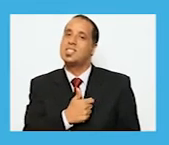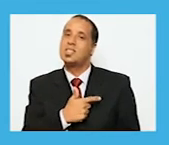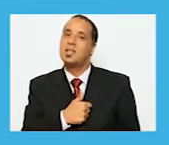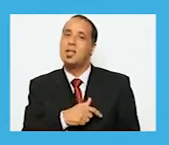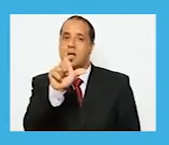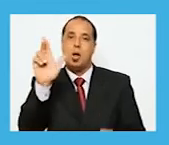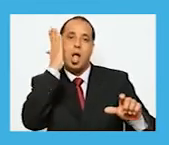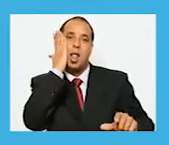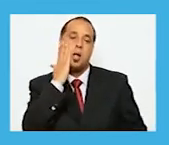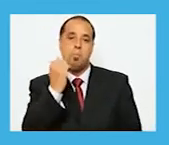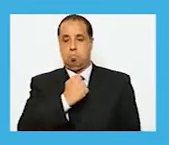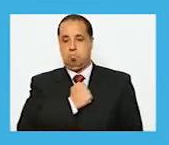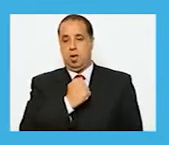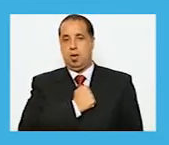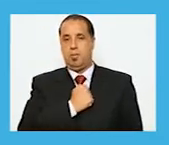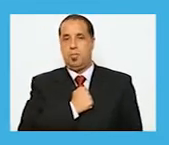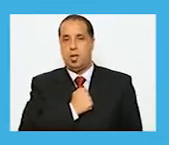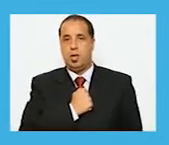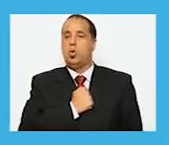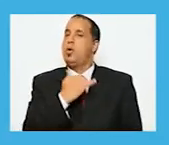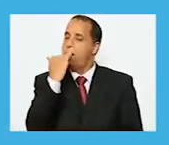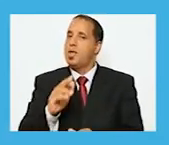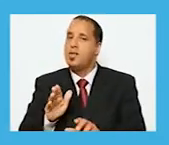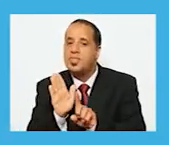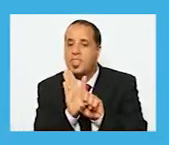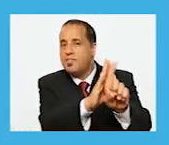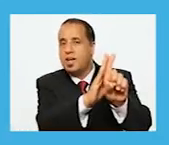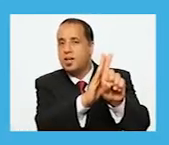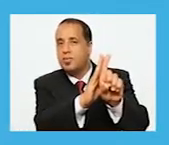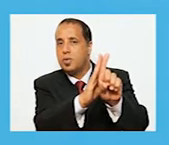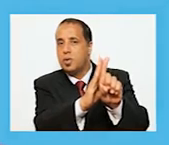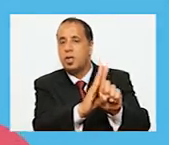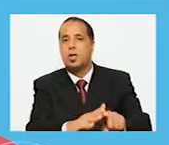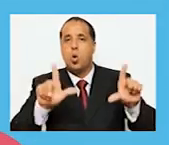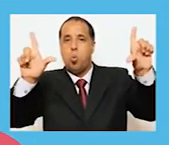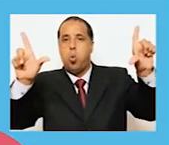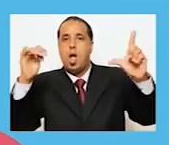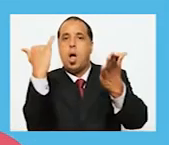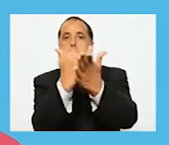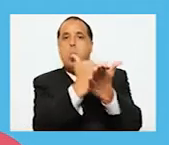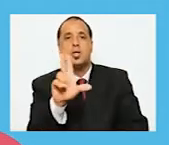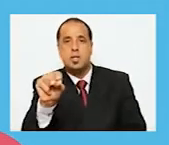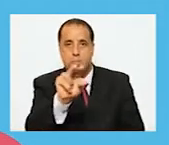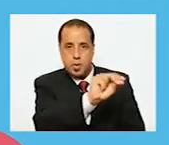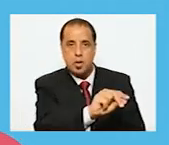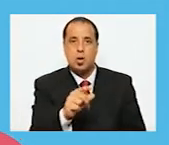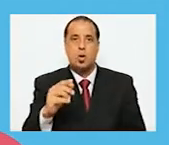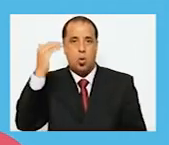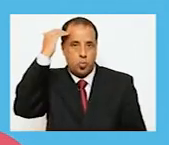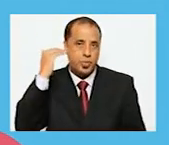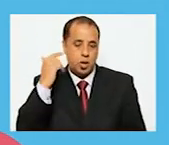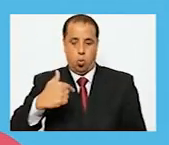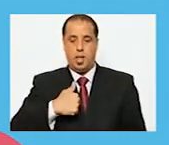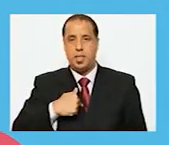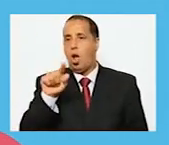مواطن، لأن هذا حقك ولازم تدافع عليه، ولأن الوطن مسؤولية الكل، أني وإنتي